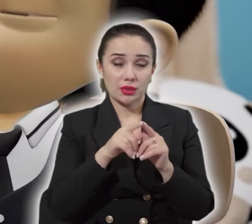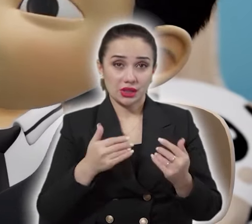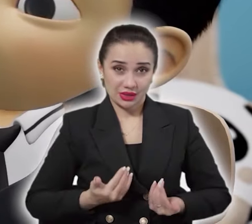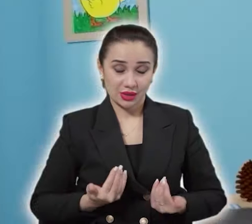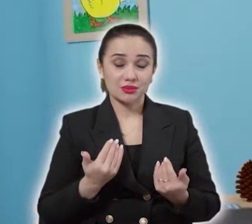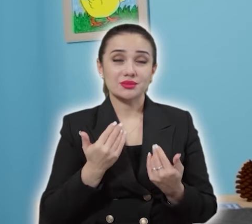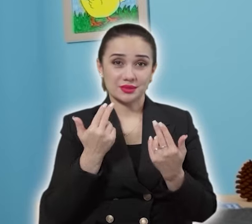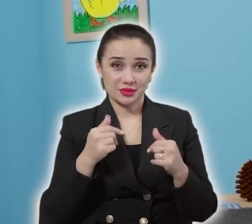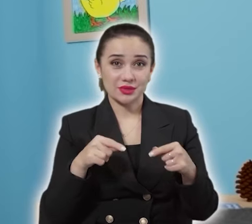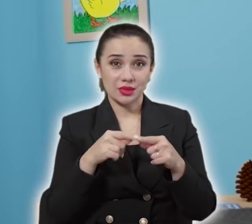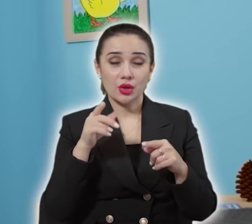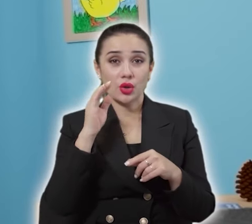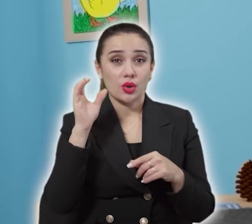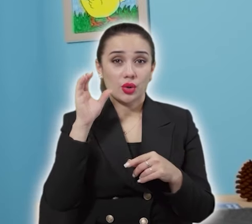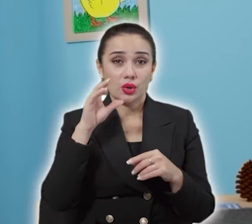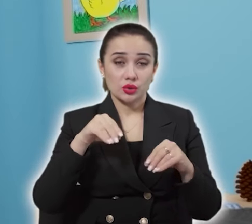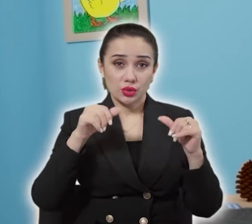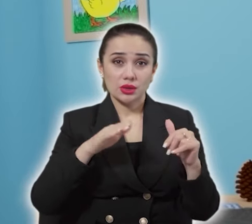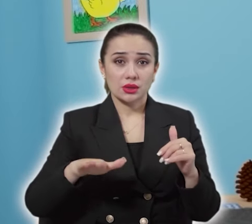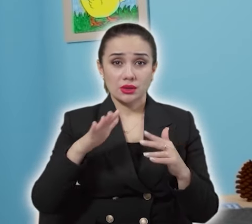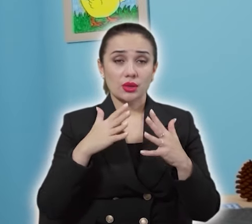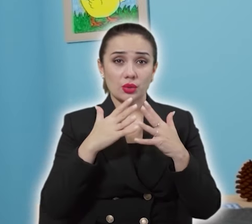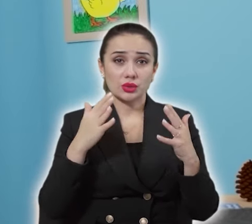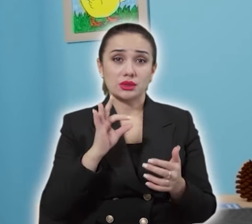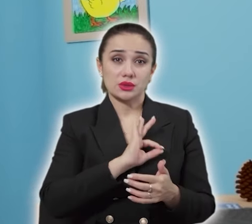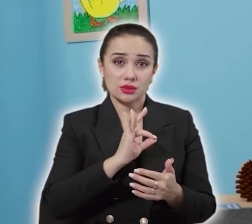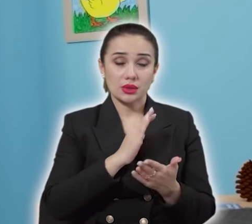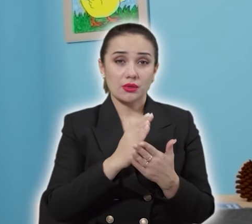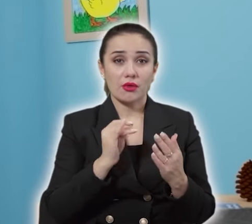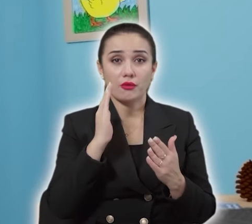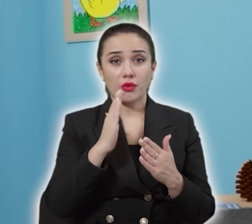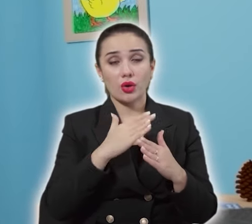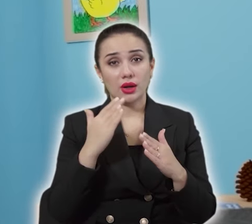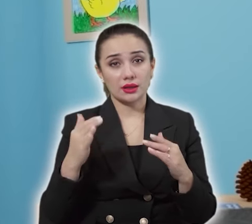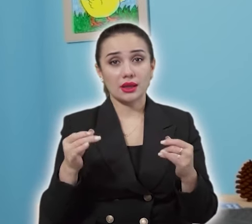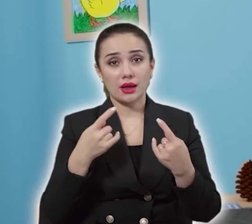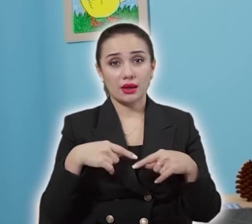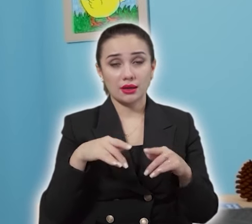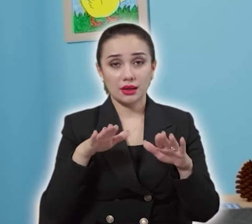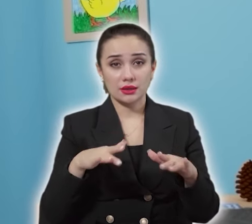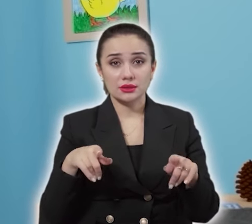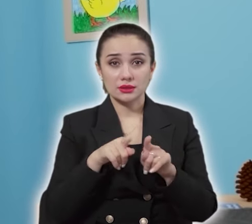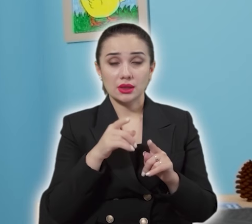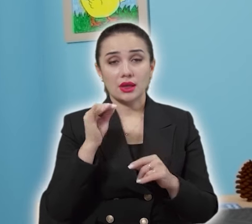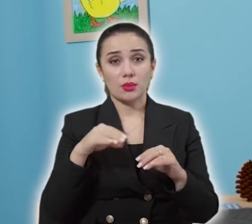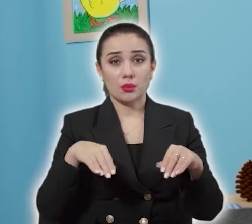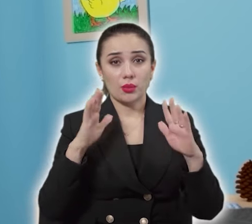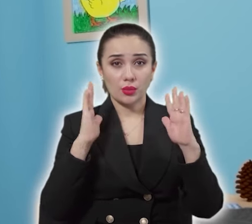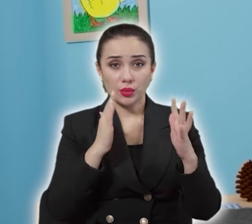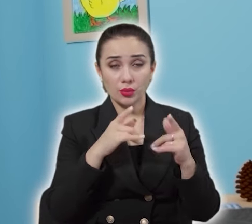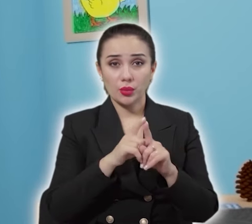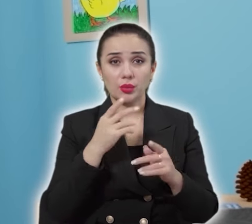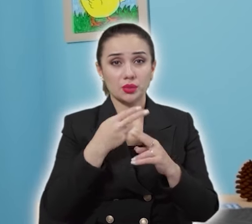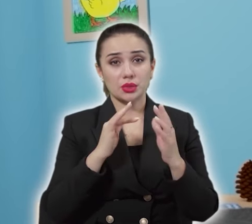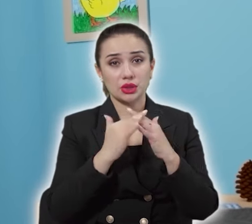ham yashaydimi? Bo'lmasam-chi. O'lkamizda cho'llarning katta qismi o'zlashtirilib, vohalarga aylantirildi. Ekinzor va